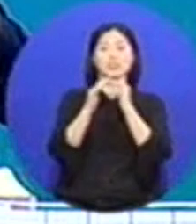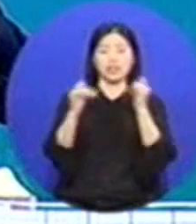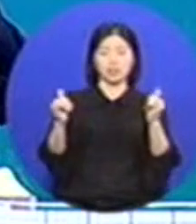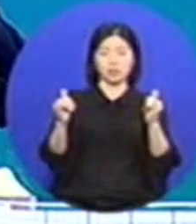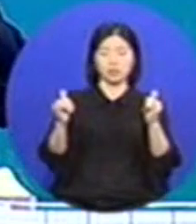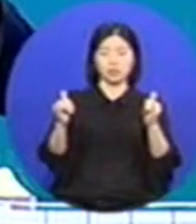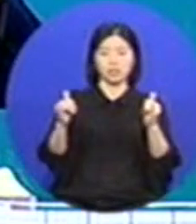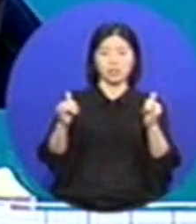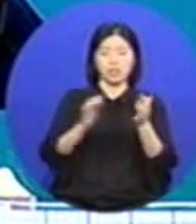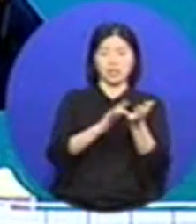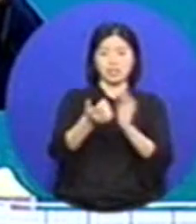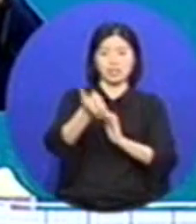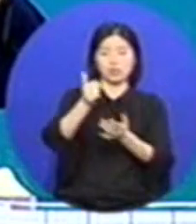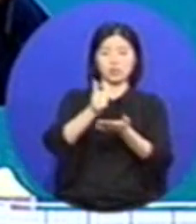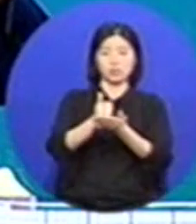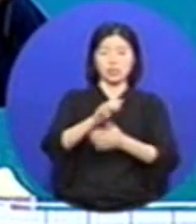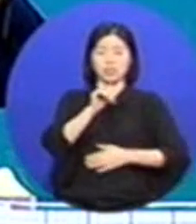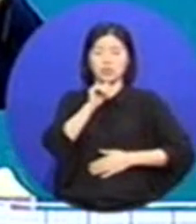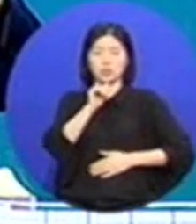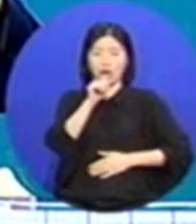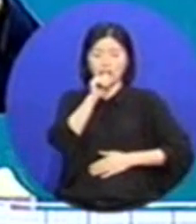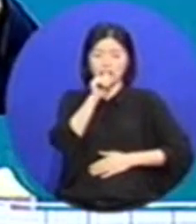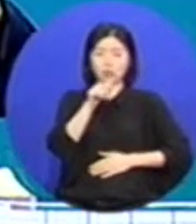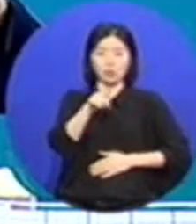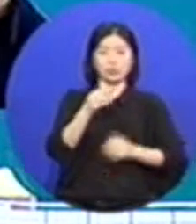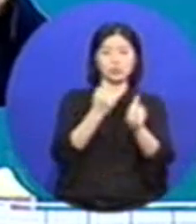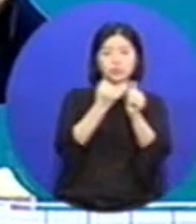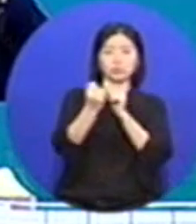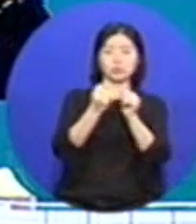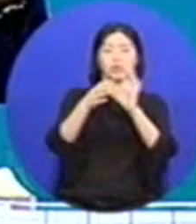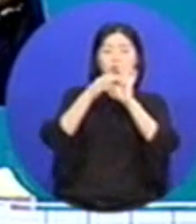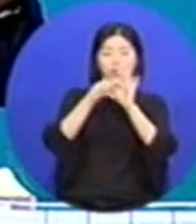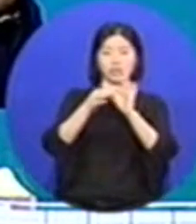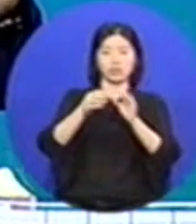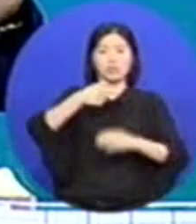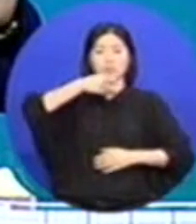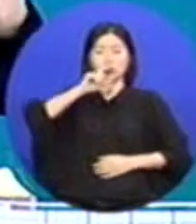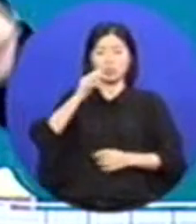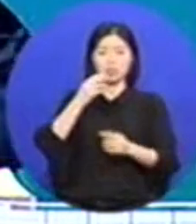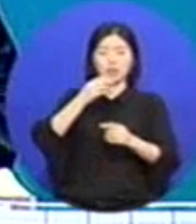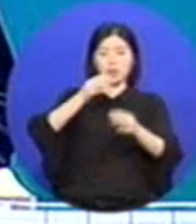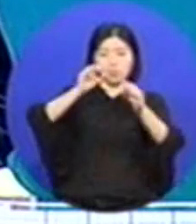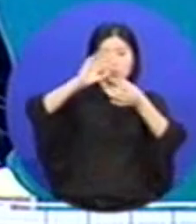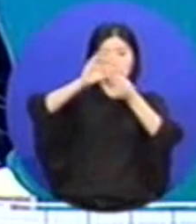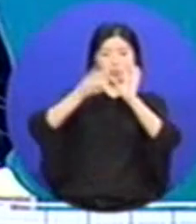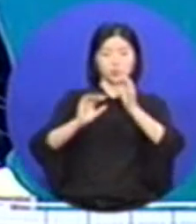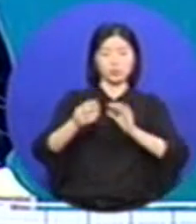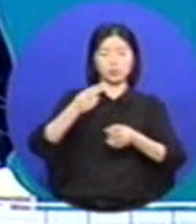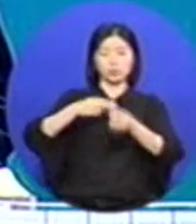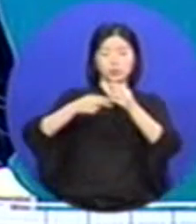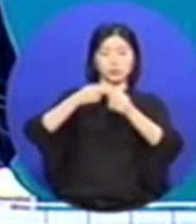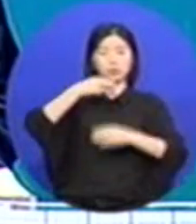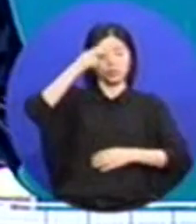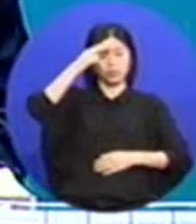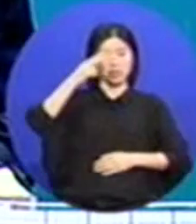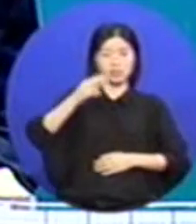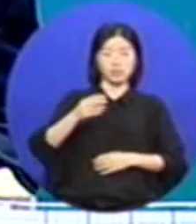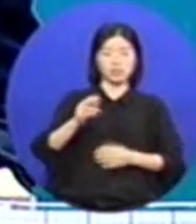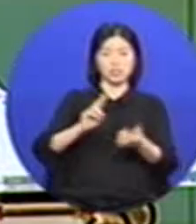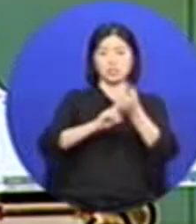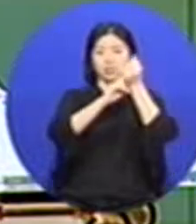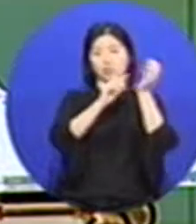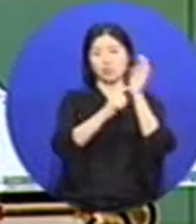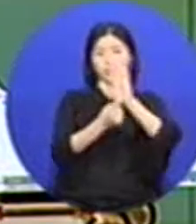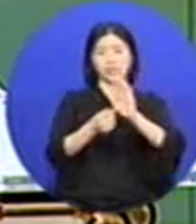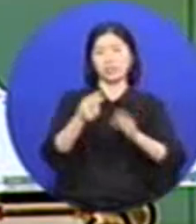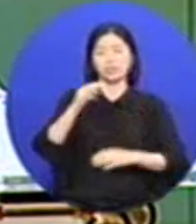결점은 결코 그 부부관계를 물이 포도주가 되는 기적을 일으키게 될 수가 없어요 그런데